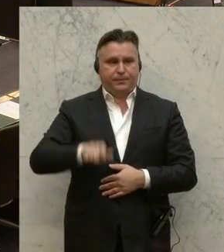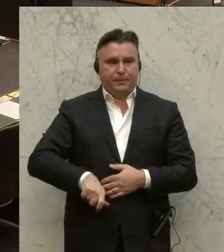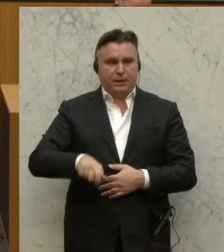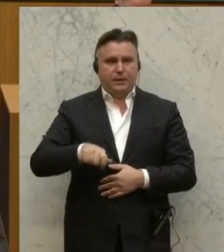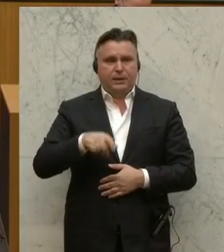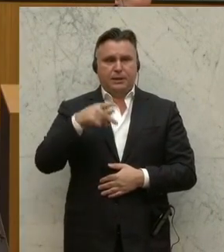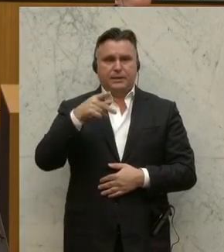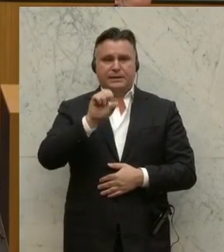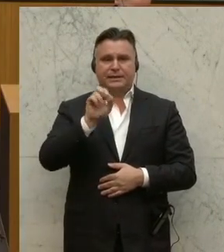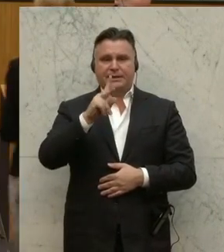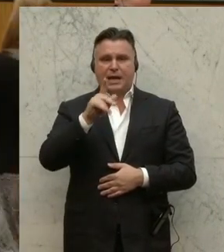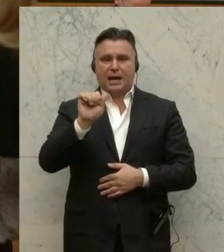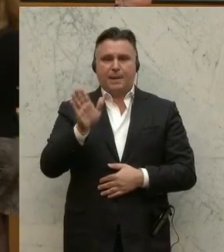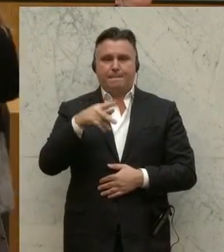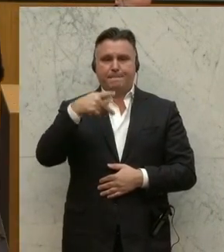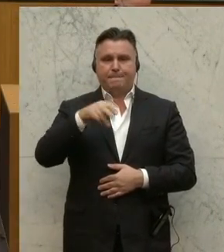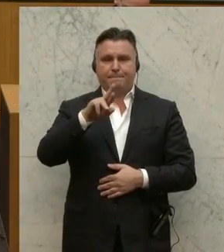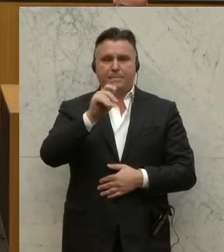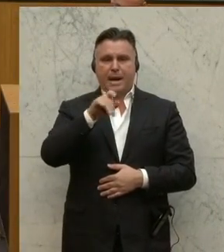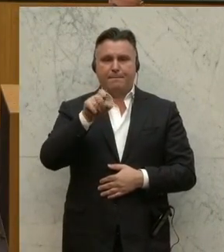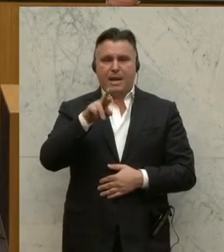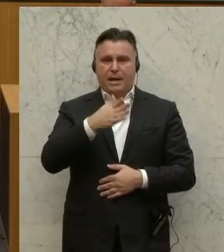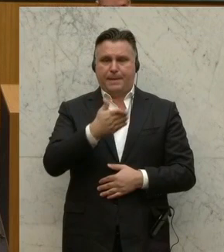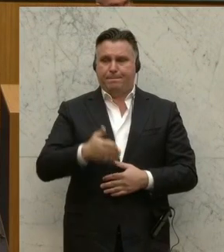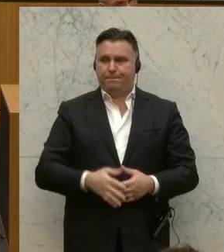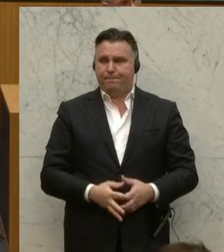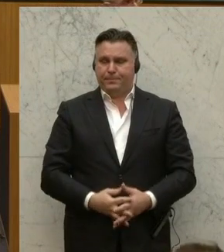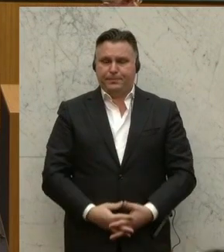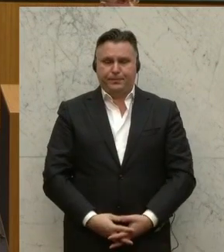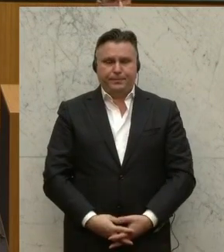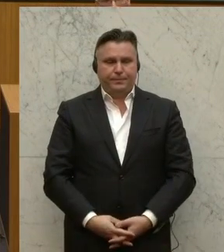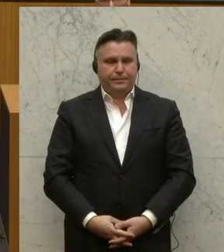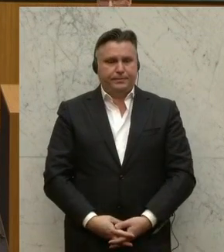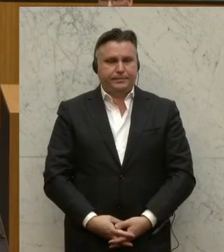Politik geben. Es soll der Rechtsstaat gestärkt werden. Es soll eine umfassende